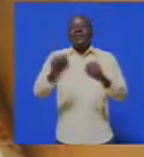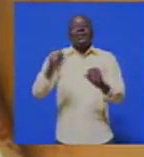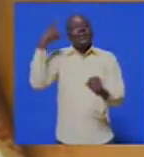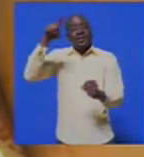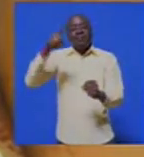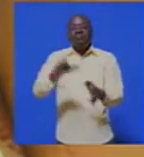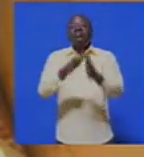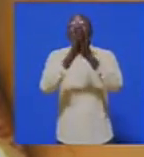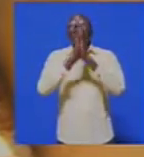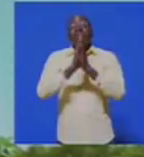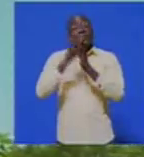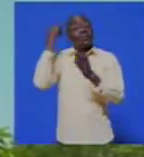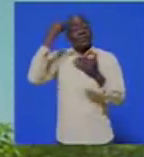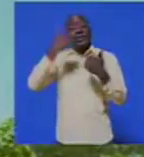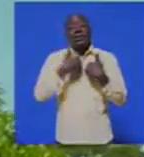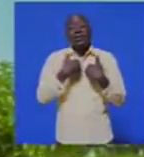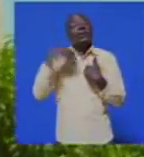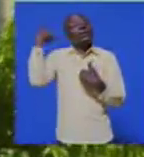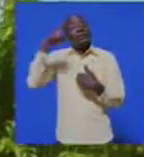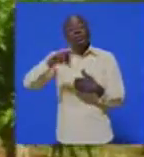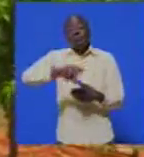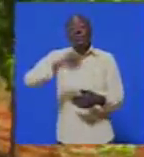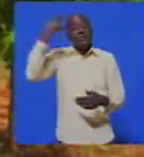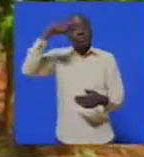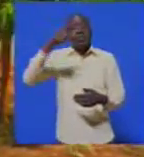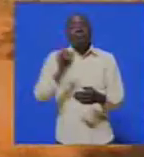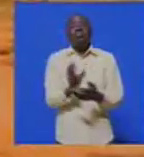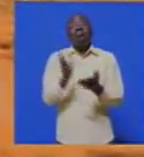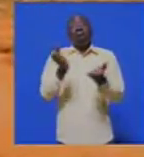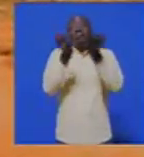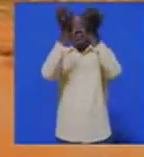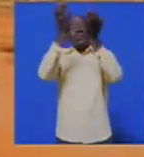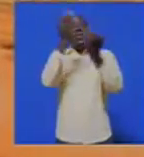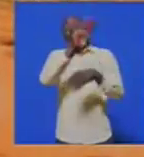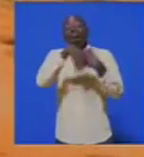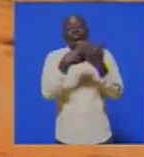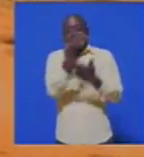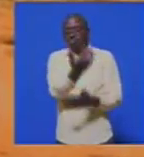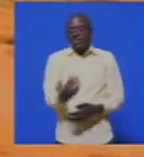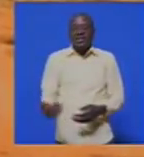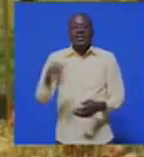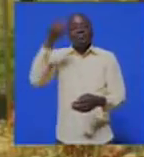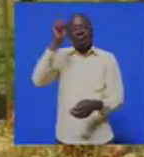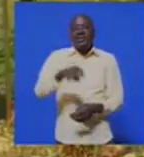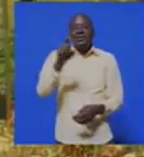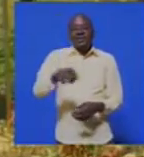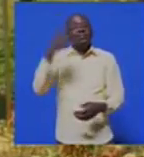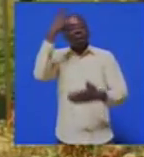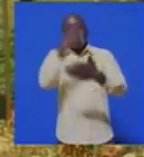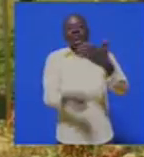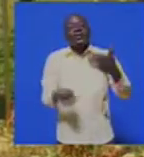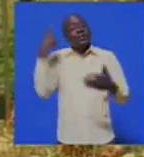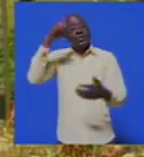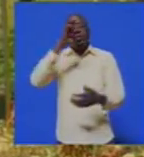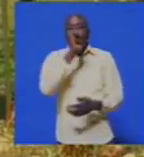demande l'existence d'un forage muni d'un château et tout le matériel nécessaire pour une meilleure valorisation de l'eau.